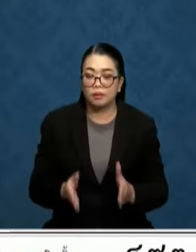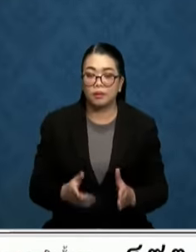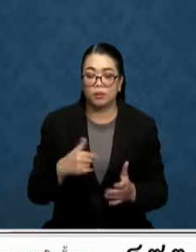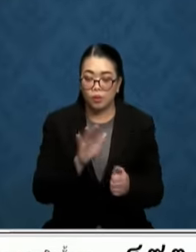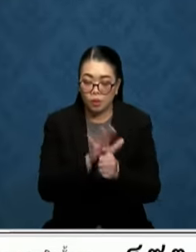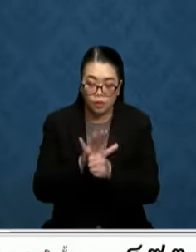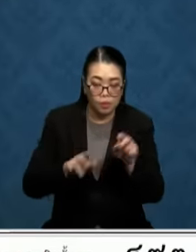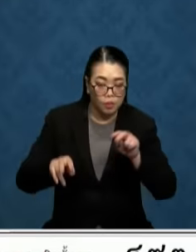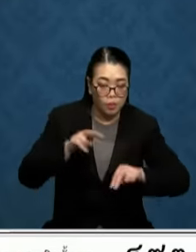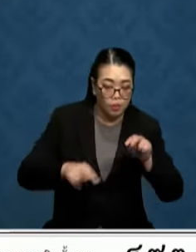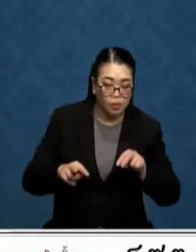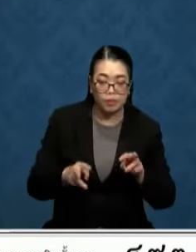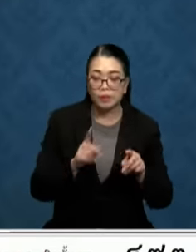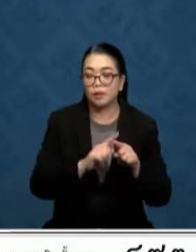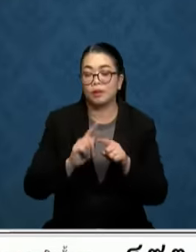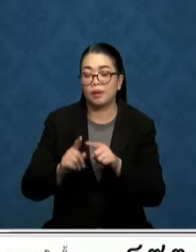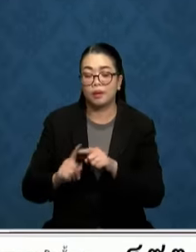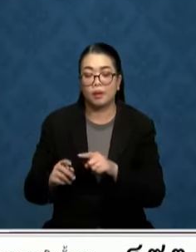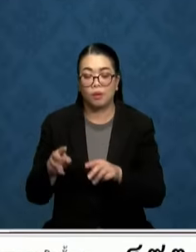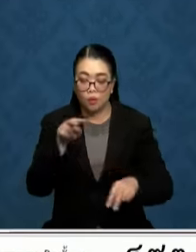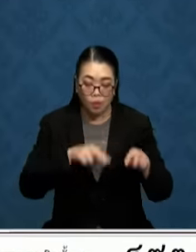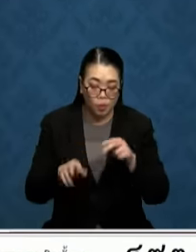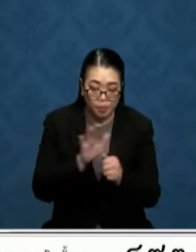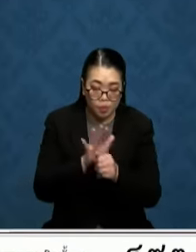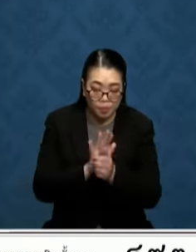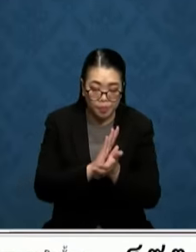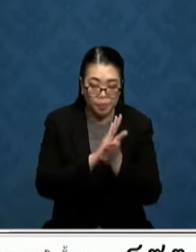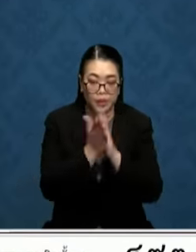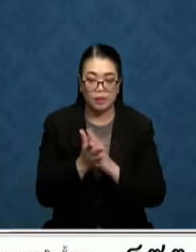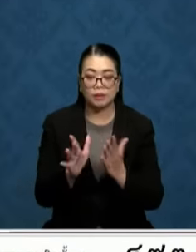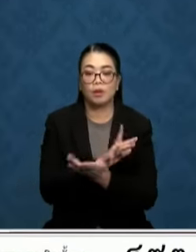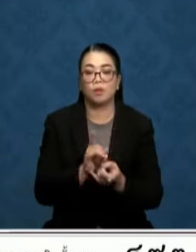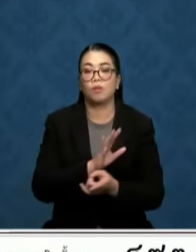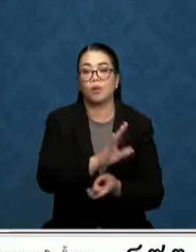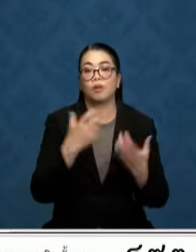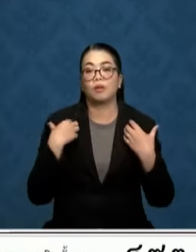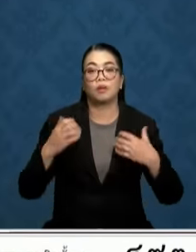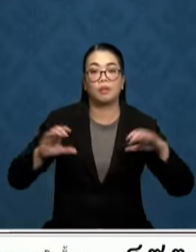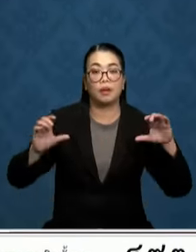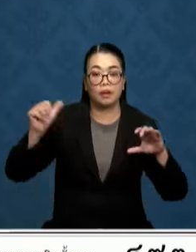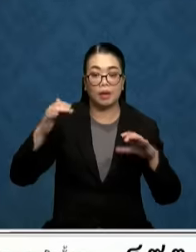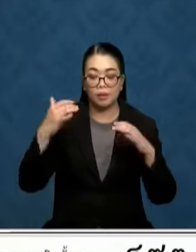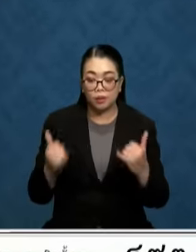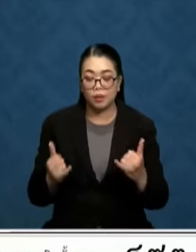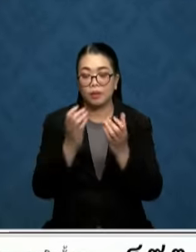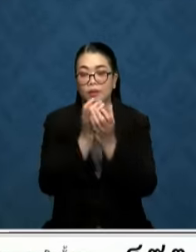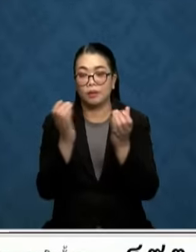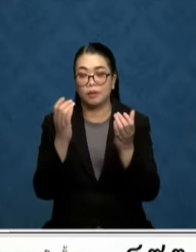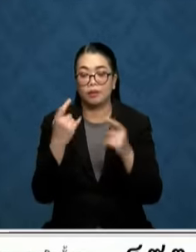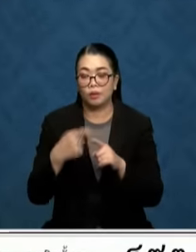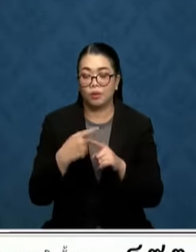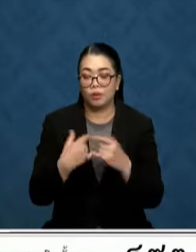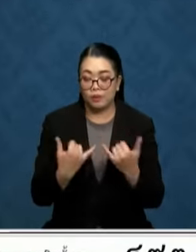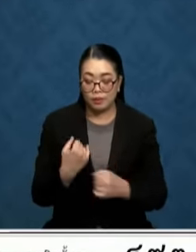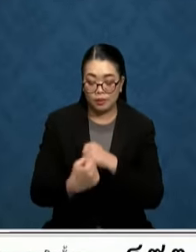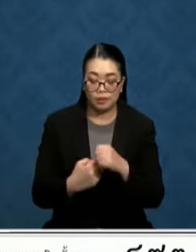ควบคุมกลไกลและหนวยงานของรฐได้ดงนั้ครับ รัฐมนูลแห่งราชนาจัไยฉบับชั่วครา